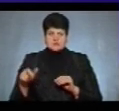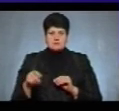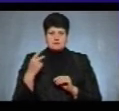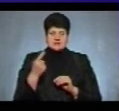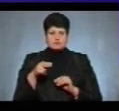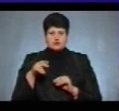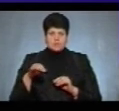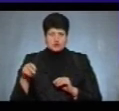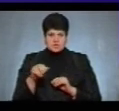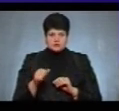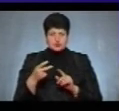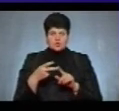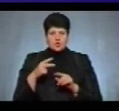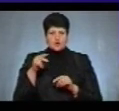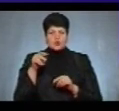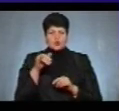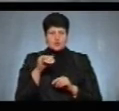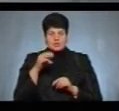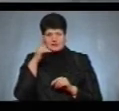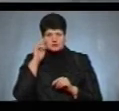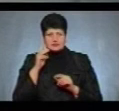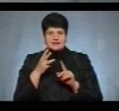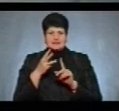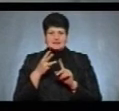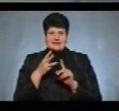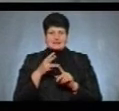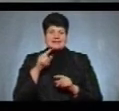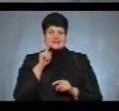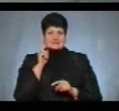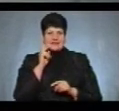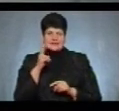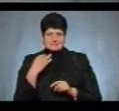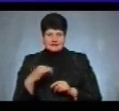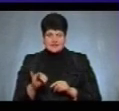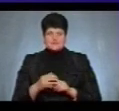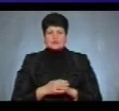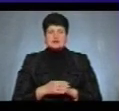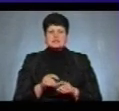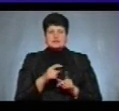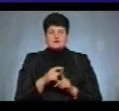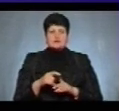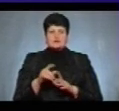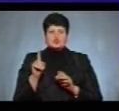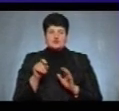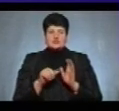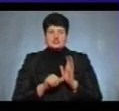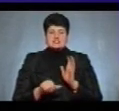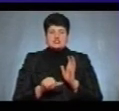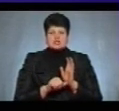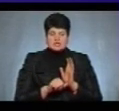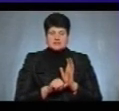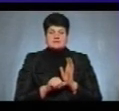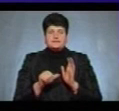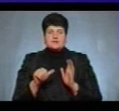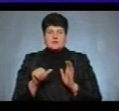– Юлія Тимошенко і на третьому – Володимир Зеленський. За словами голови територіальної виборчої комісії номер 166 Степана